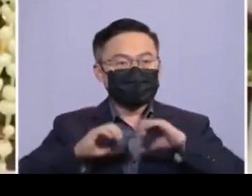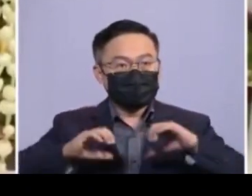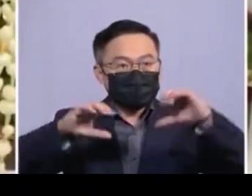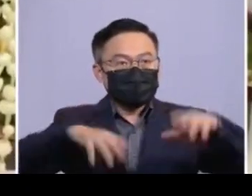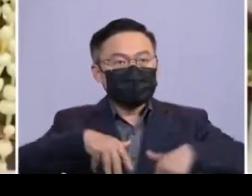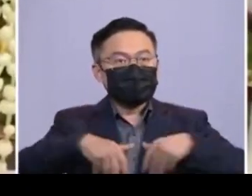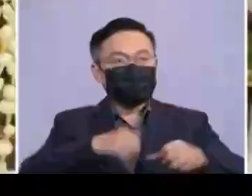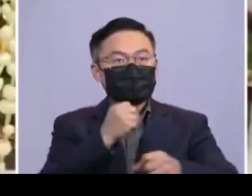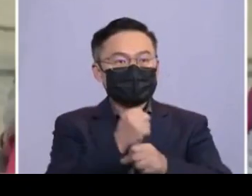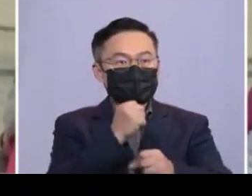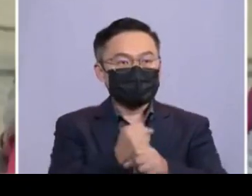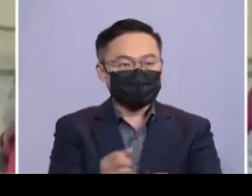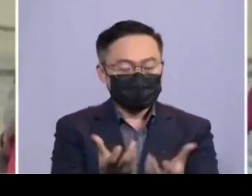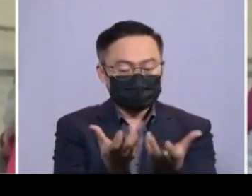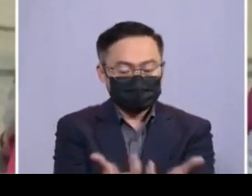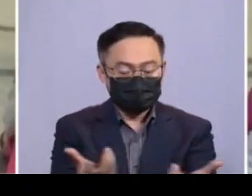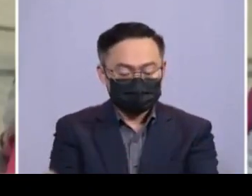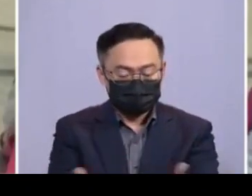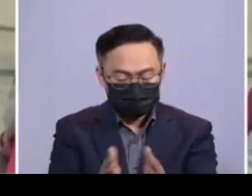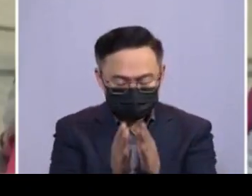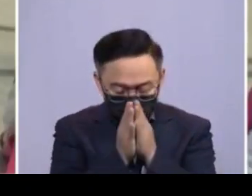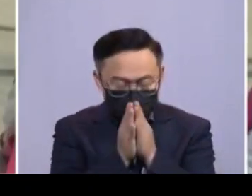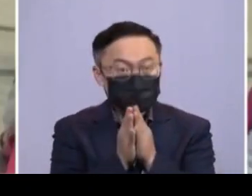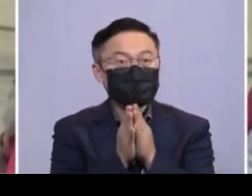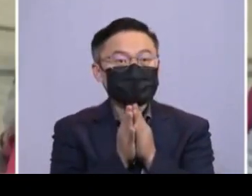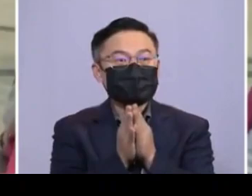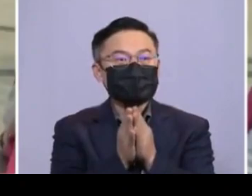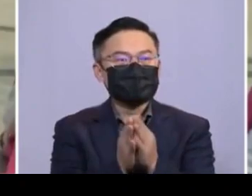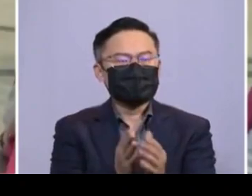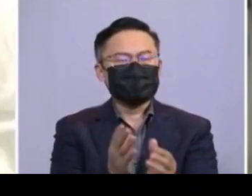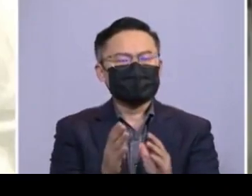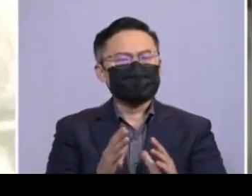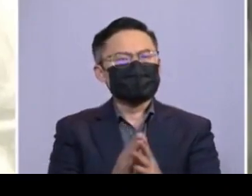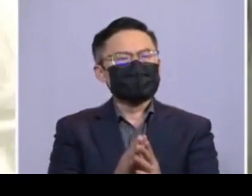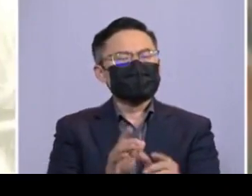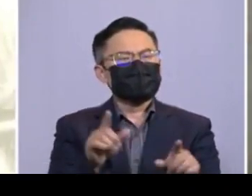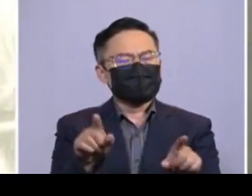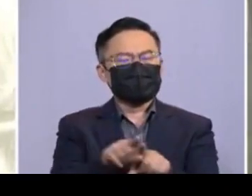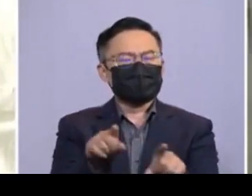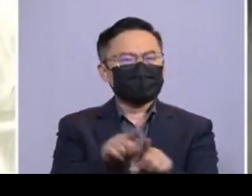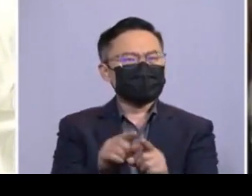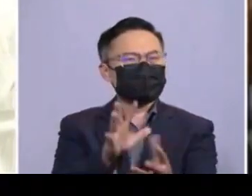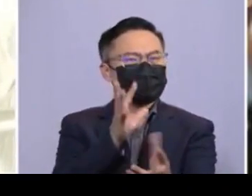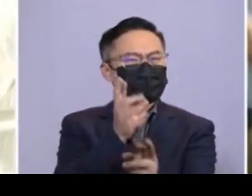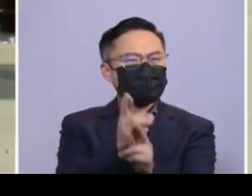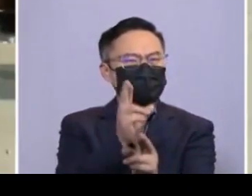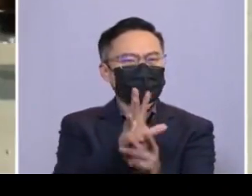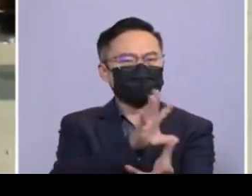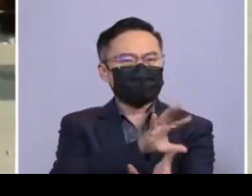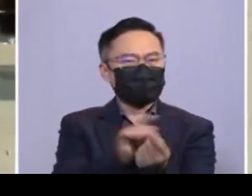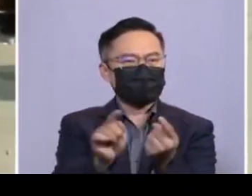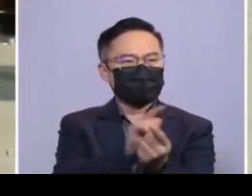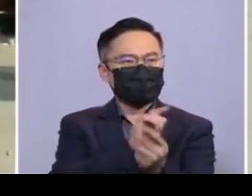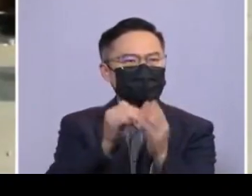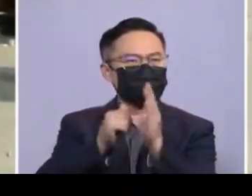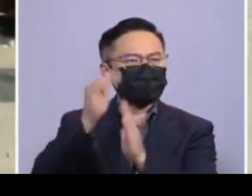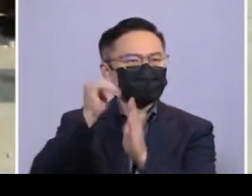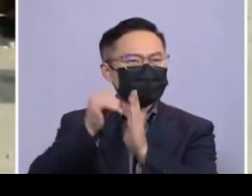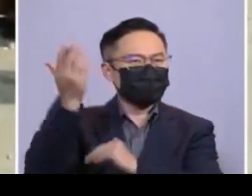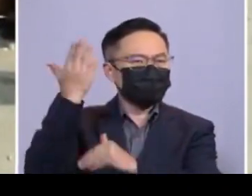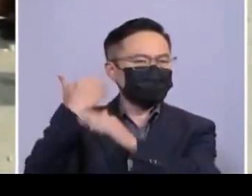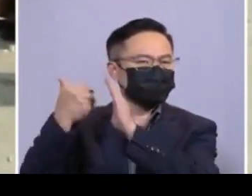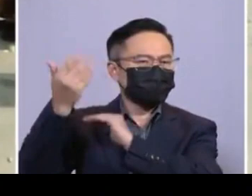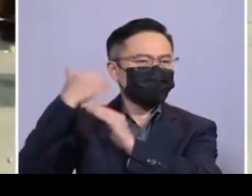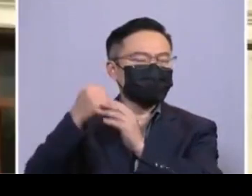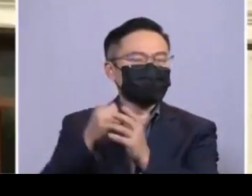เครื่องสักการะยอสวยไหว้สาหรือการสวายกรวยดอกไม้ลงบนพานตามประเพณีล้านนาที่สืบทอดกันมาเพื่อ